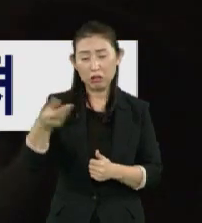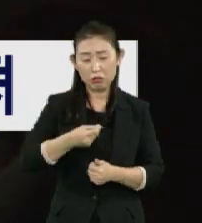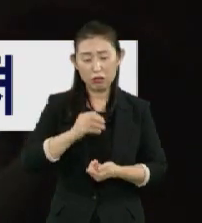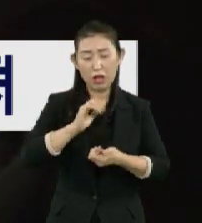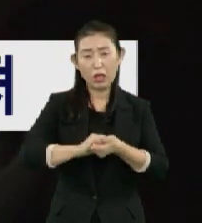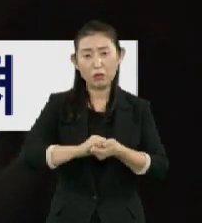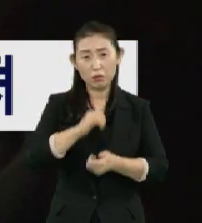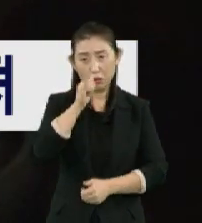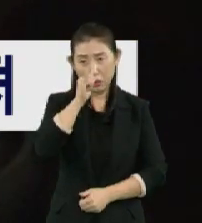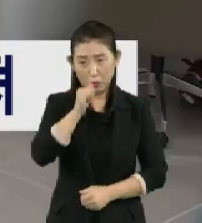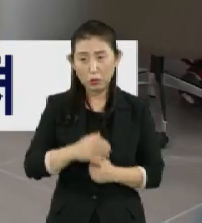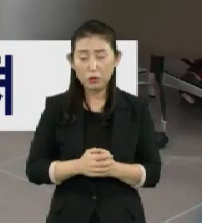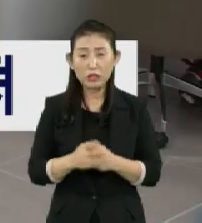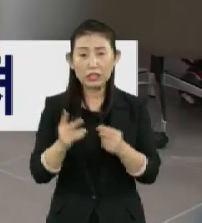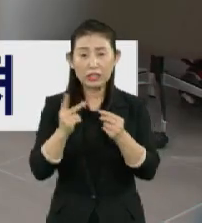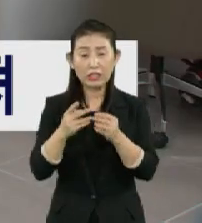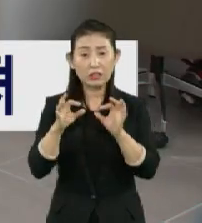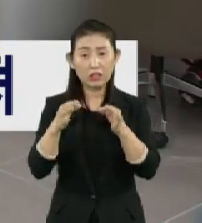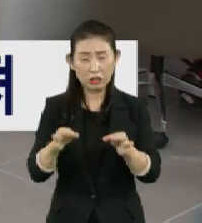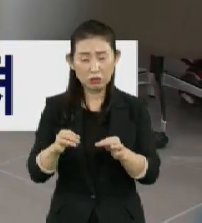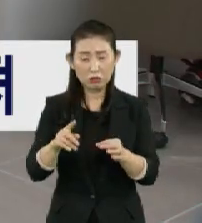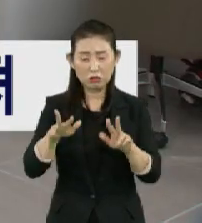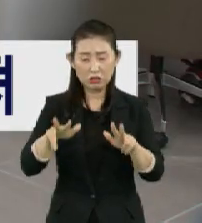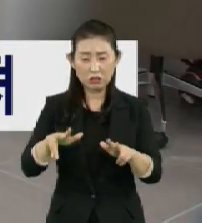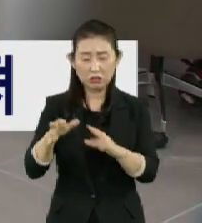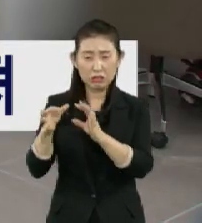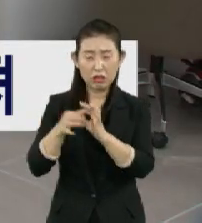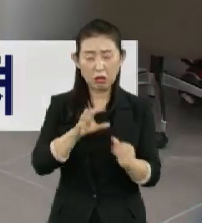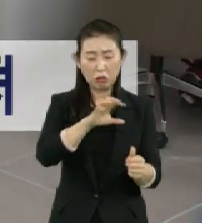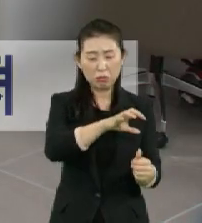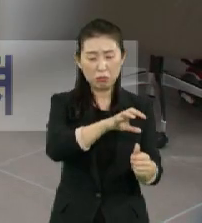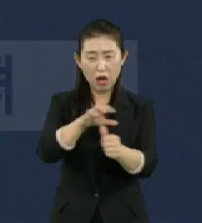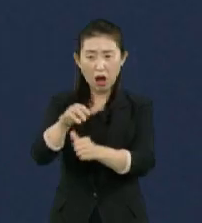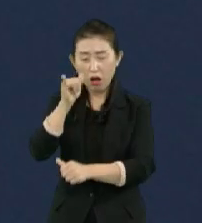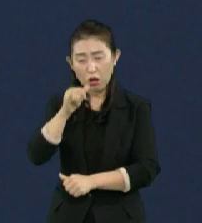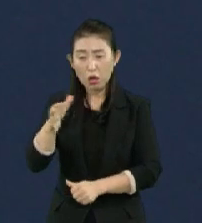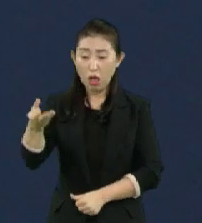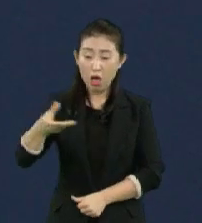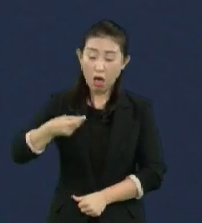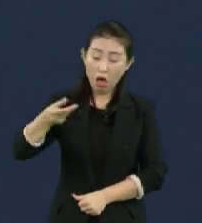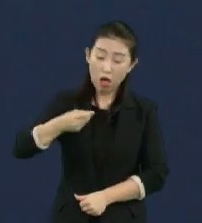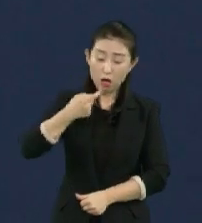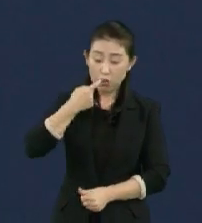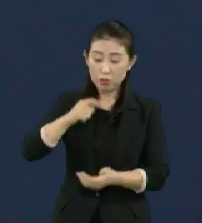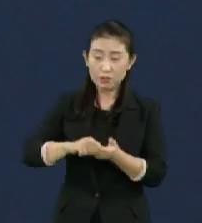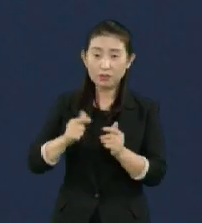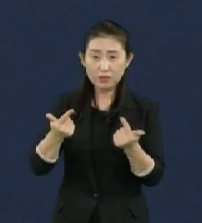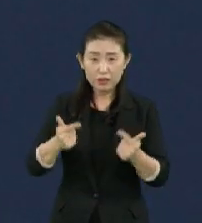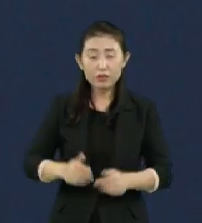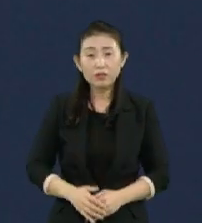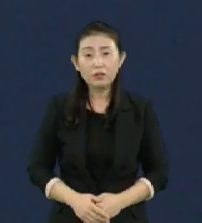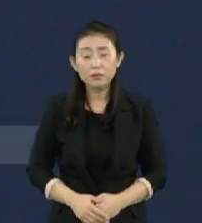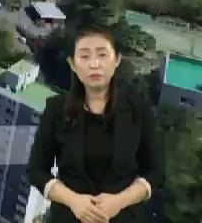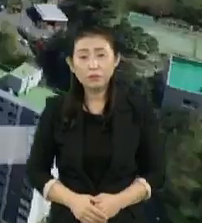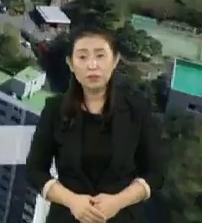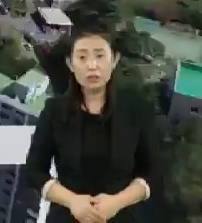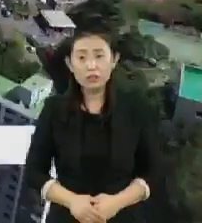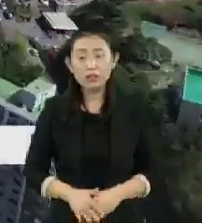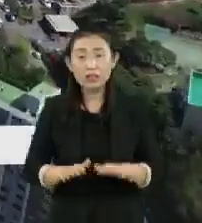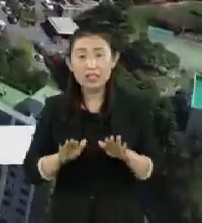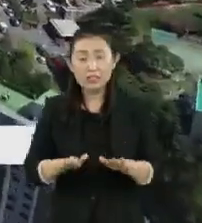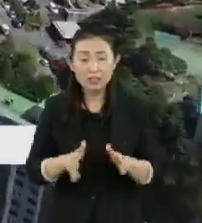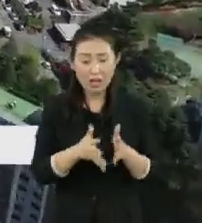드러냈고 제2금융권도 규제 영향으로 돈 빌리기가 쉽지 않습니다. 대출 규제 여파로